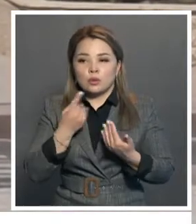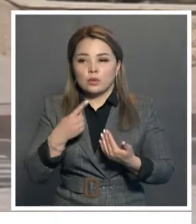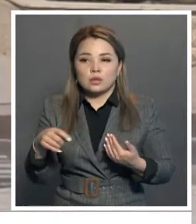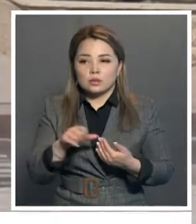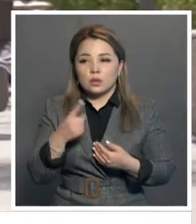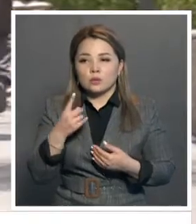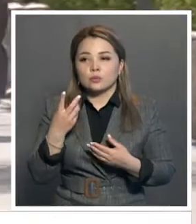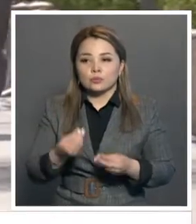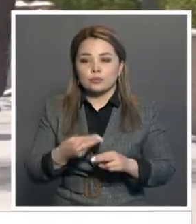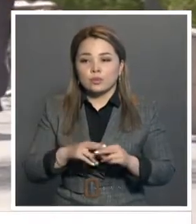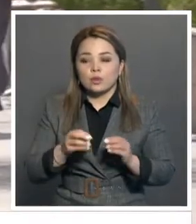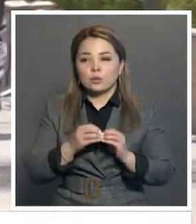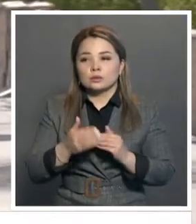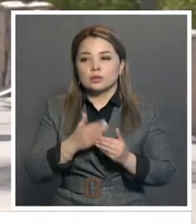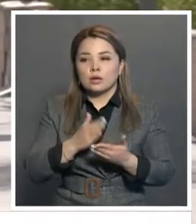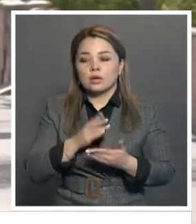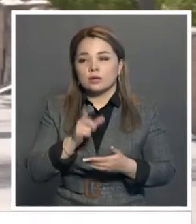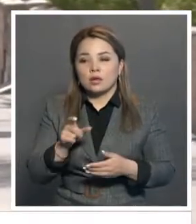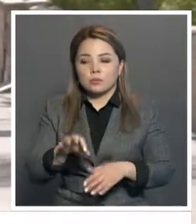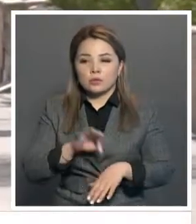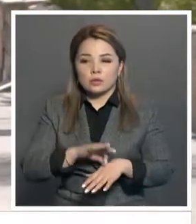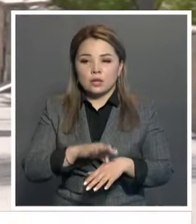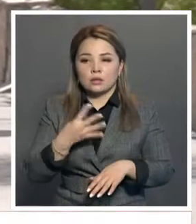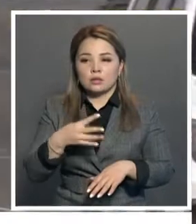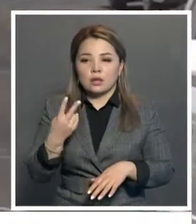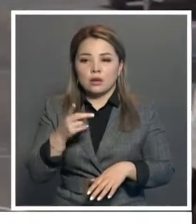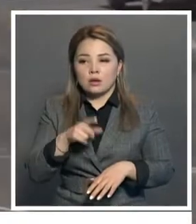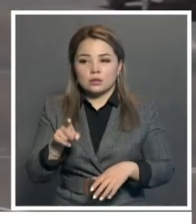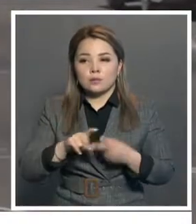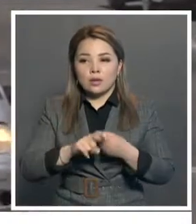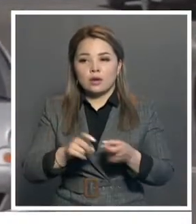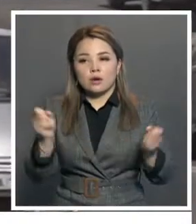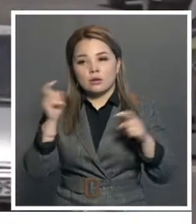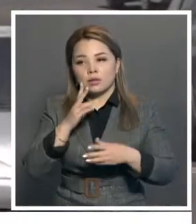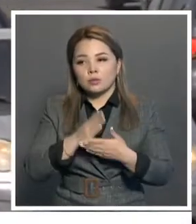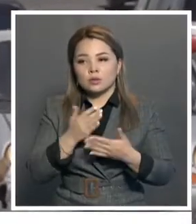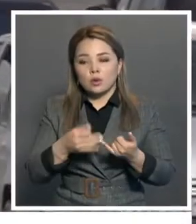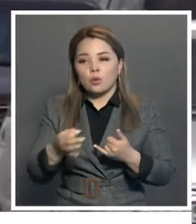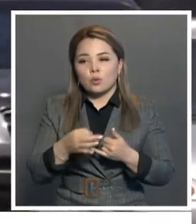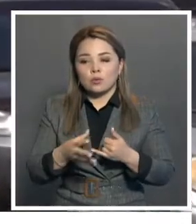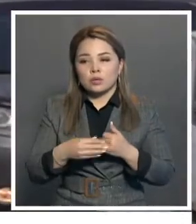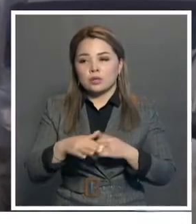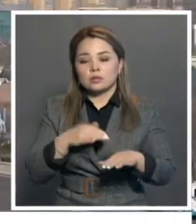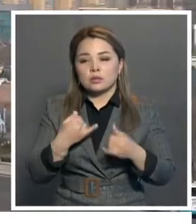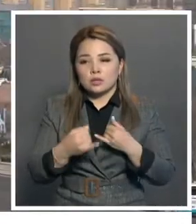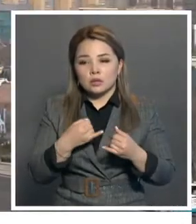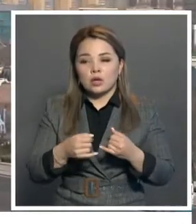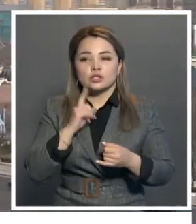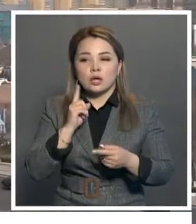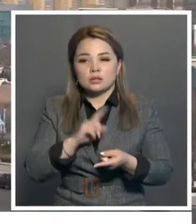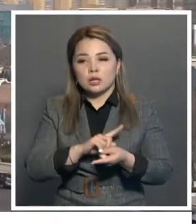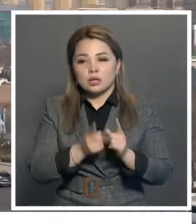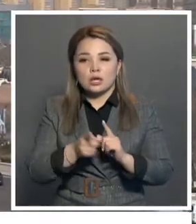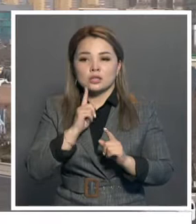аптада күніне 10 адамға дейін ауырса, бүгін 42 адамнан індет анықталды. Дегенмен облыс сары аймақтан жасылға өтті. Бірақ